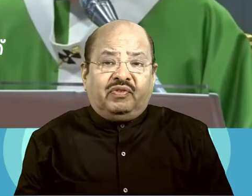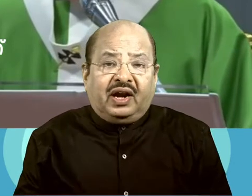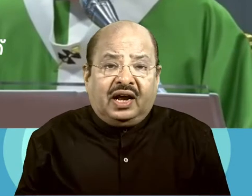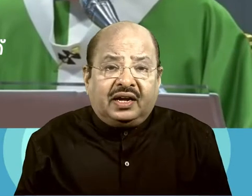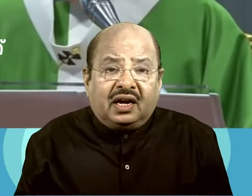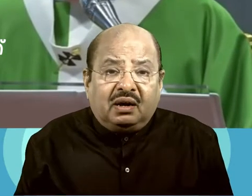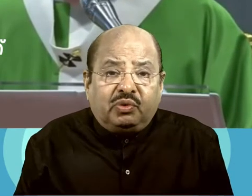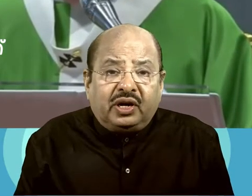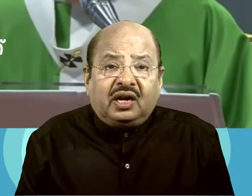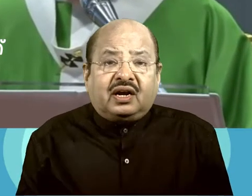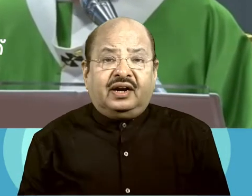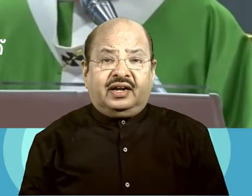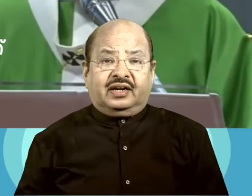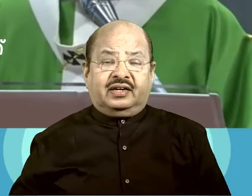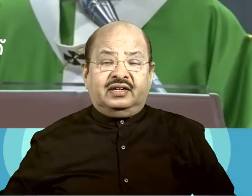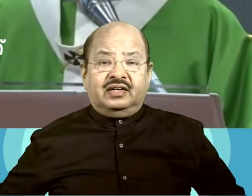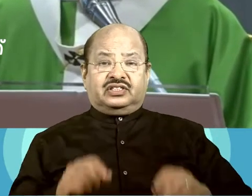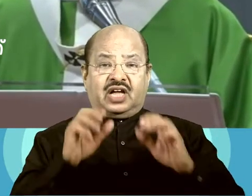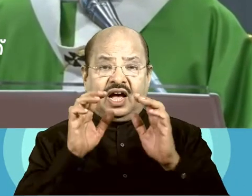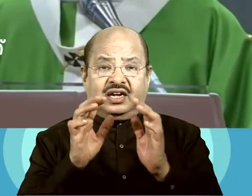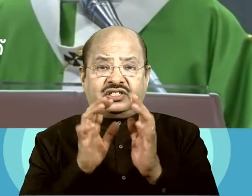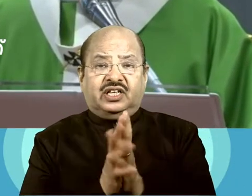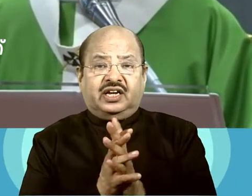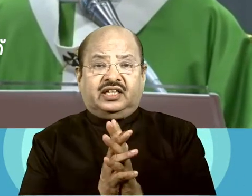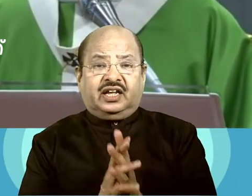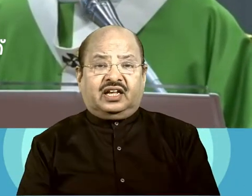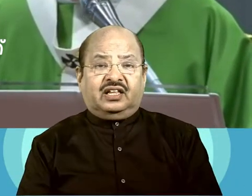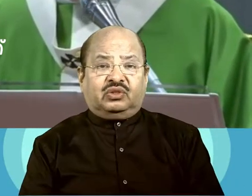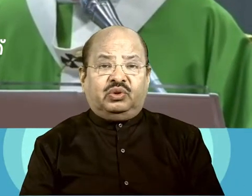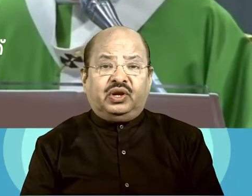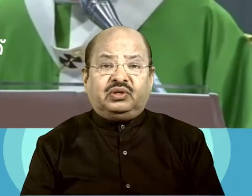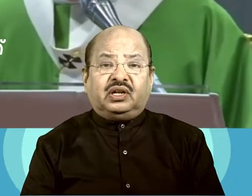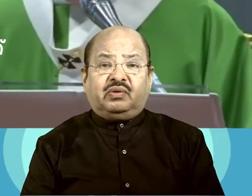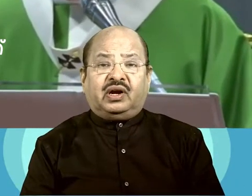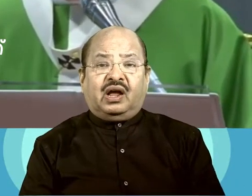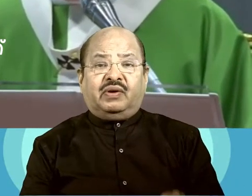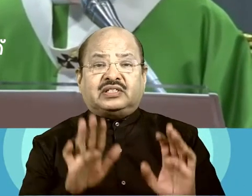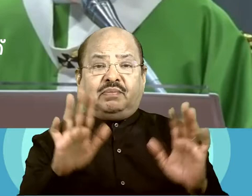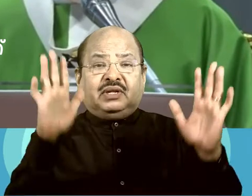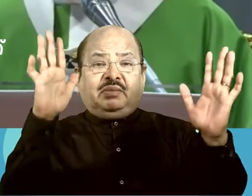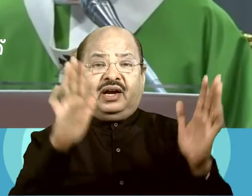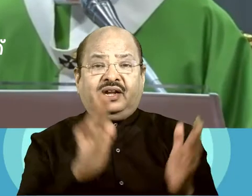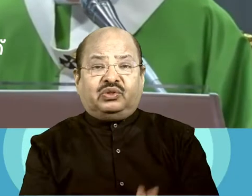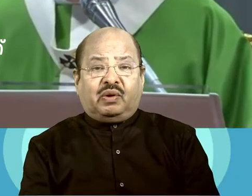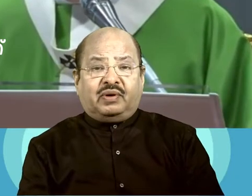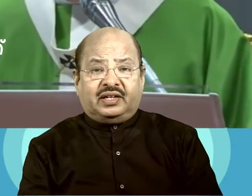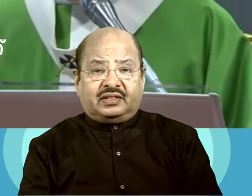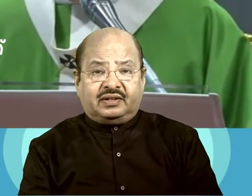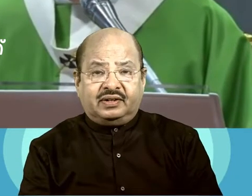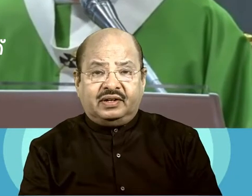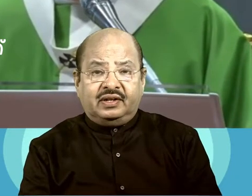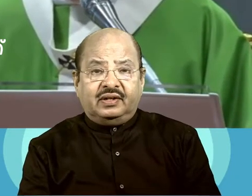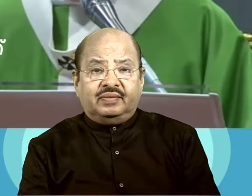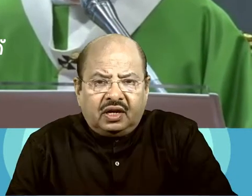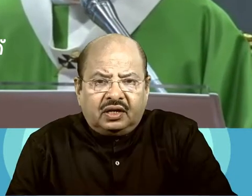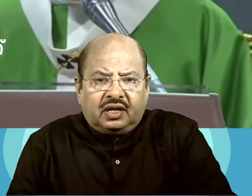ഒരാളുടെ വരും വരായികൾ മുന്നിൽ കണ്ട് സാഹസികതയ്ക്ക് തുനിയുന്ന ഒരാളുടെ സമ്മതമായിരുന്നു അവളുടേത്.